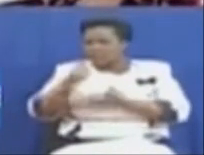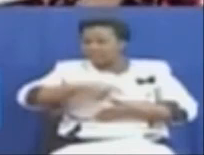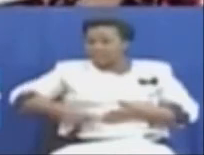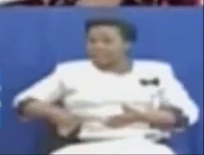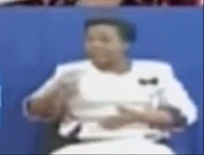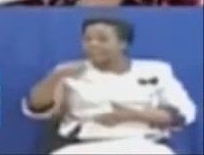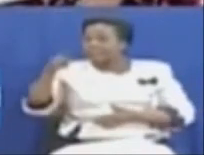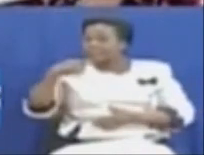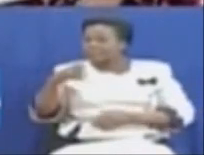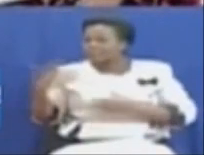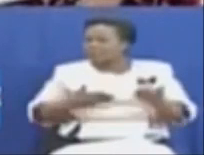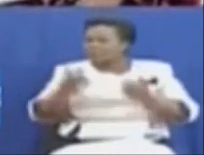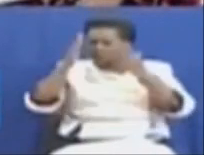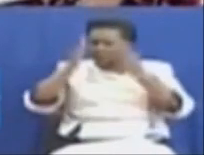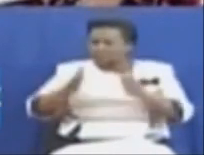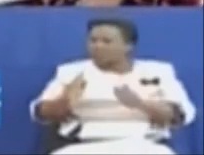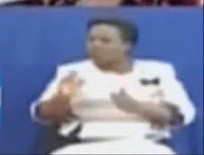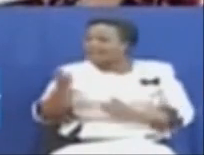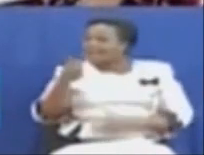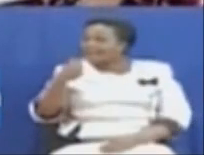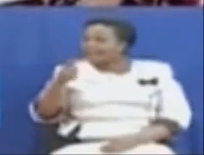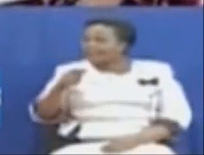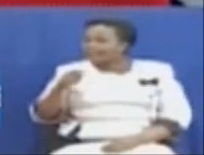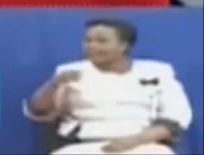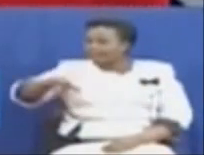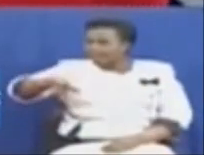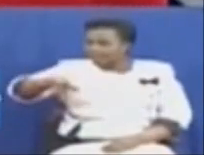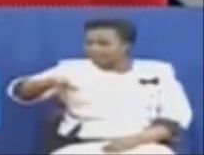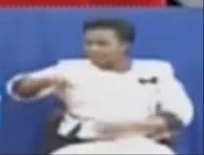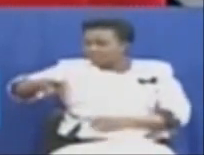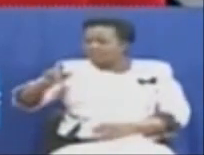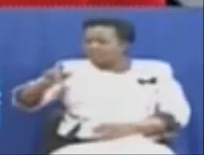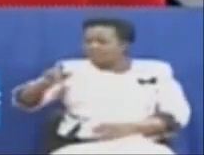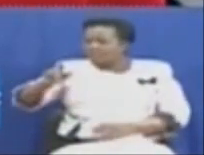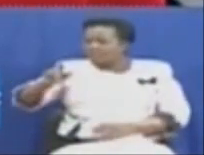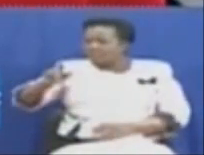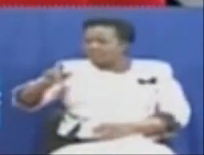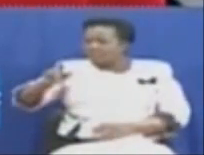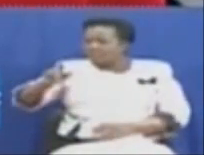shughuli mbalimbali zinazohitaji umeme. Asante sana.